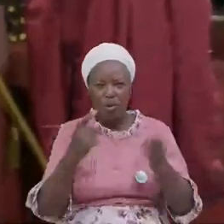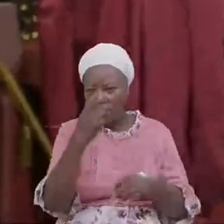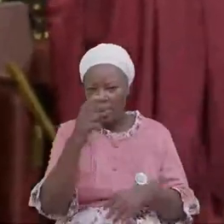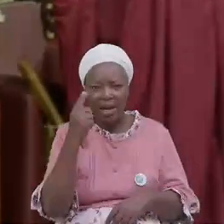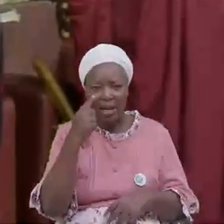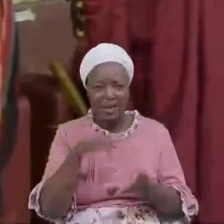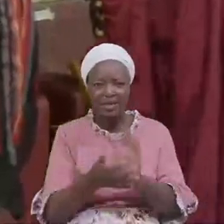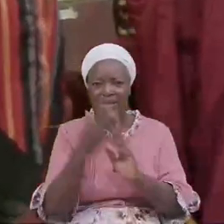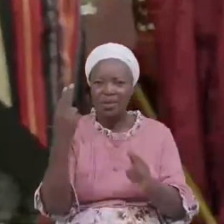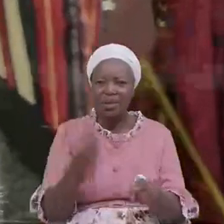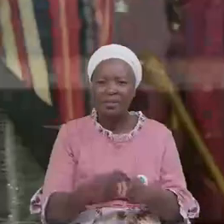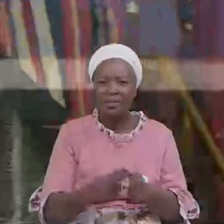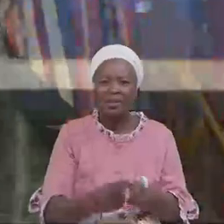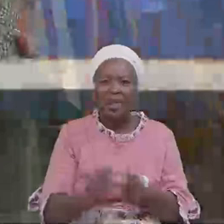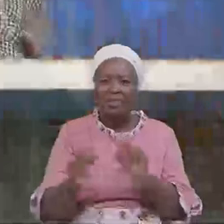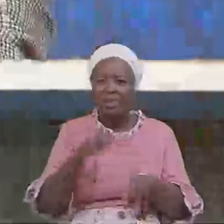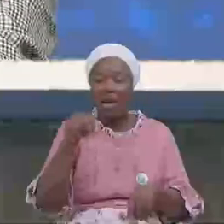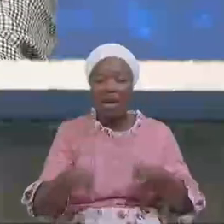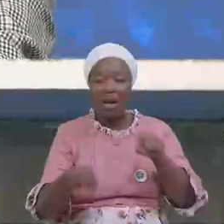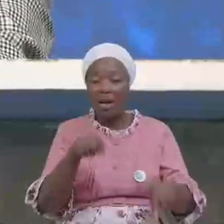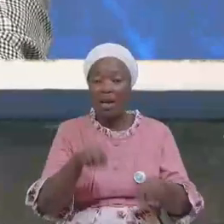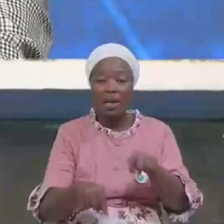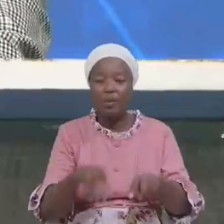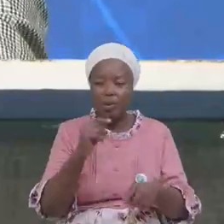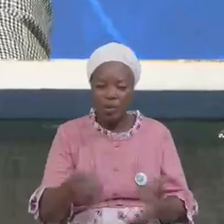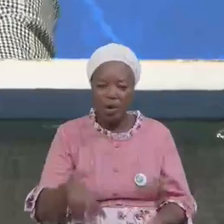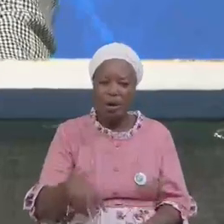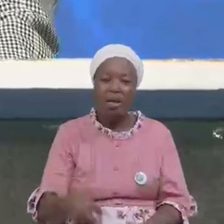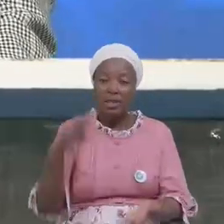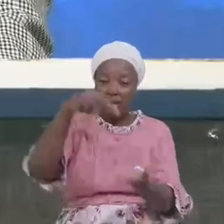aveugles. Tu es paralytique. Tu vas te lever, tu vas marcher.